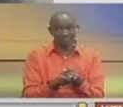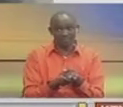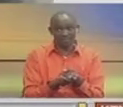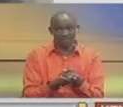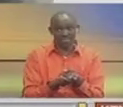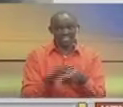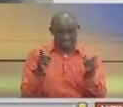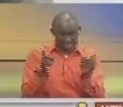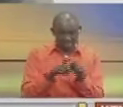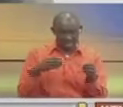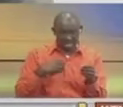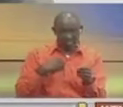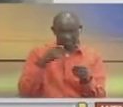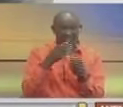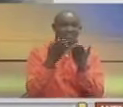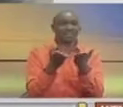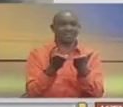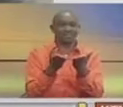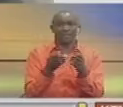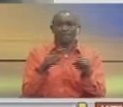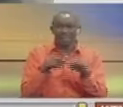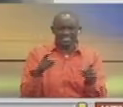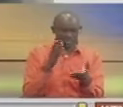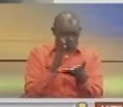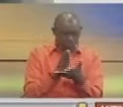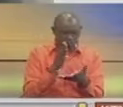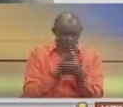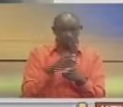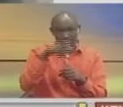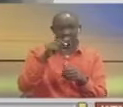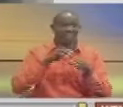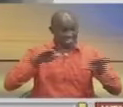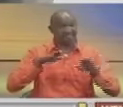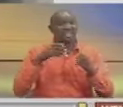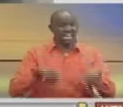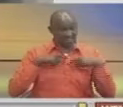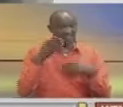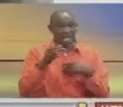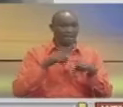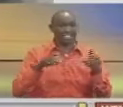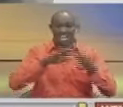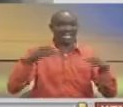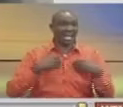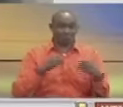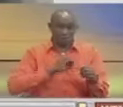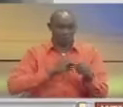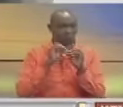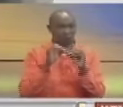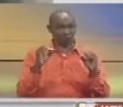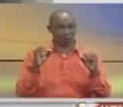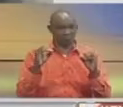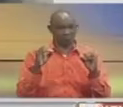the ancestors were buried there, but still they are squatters. They never had land.